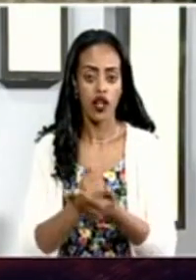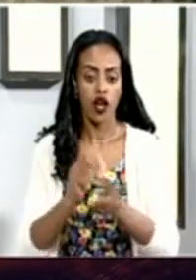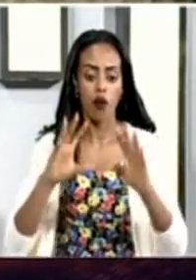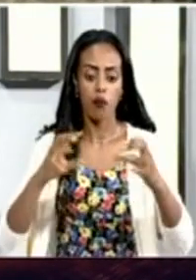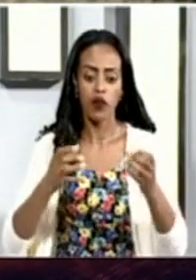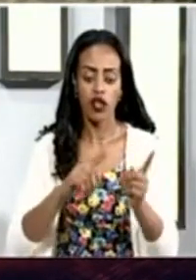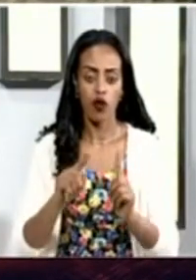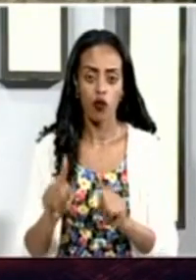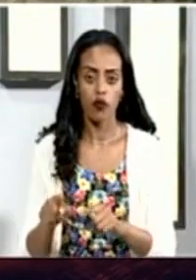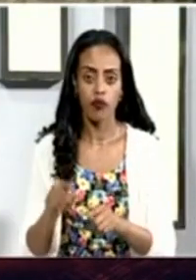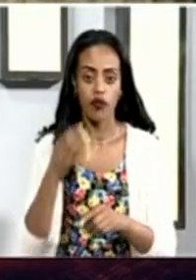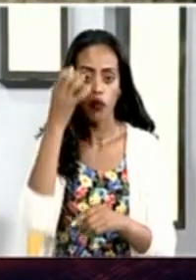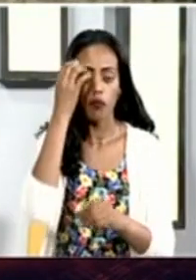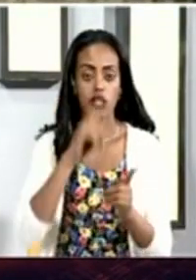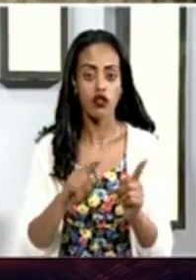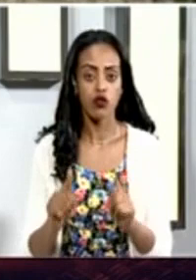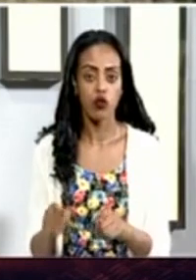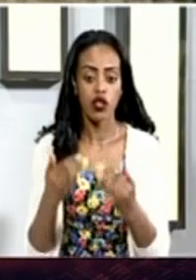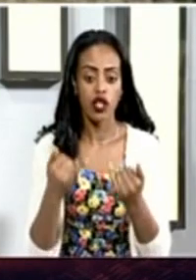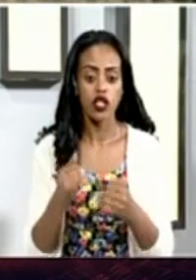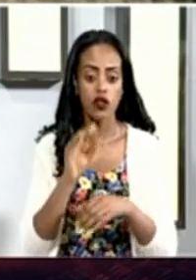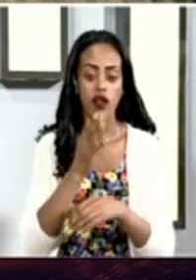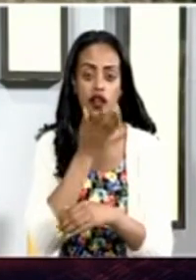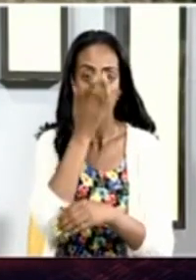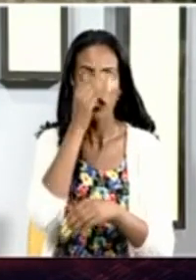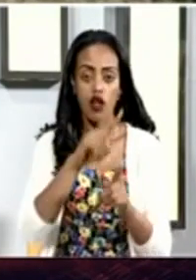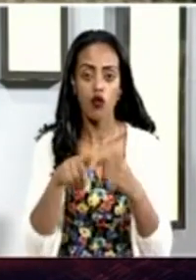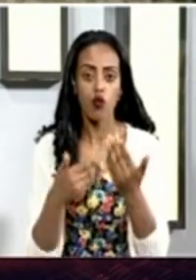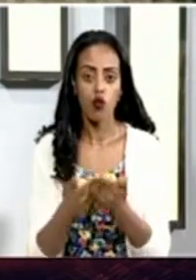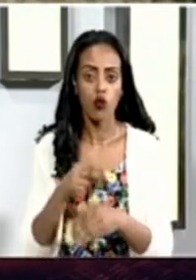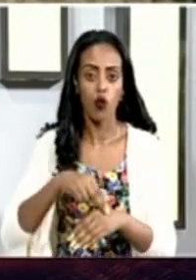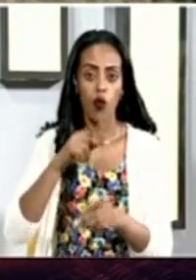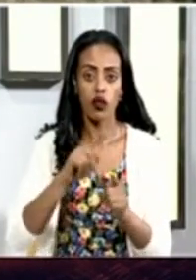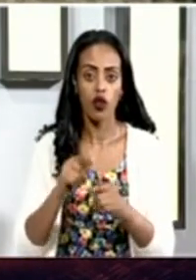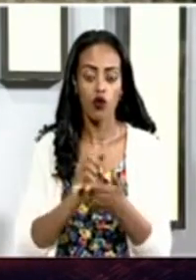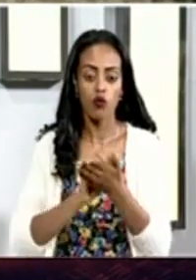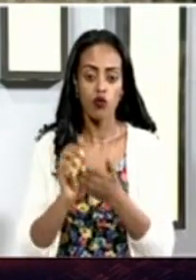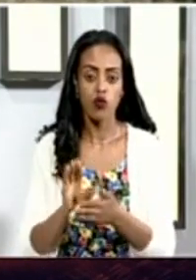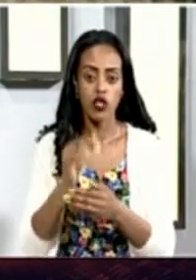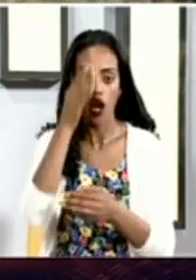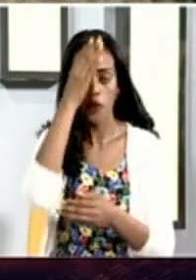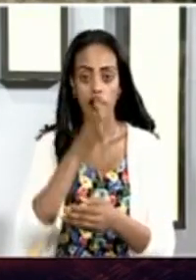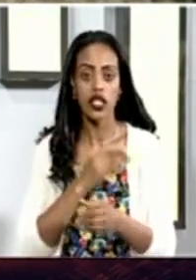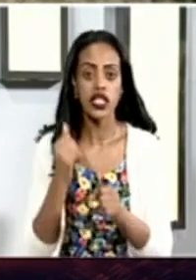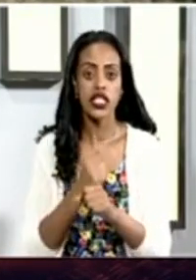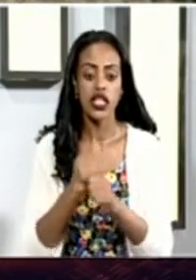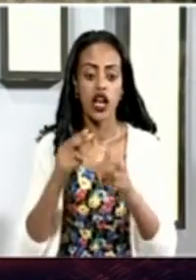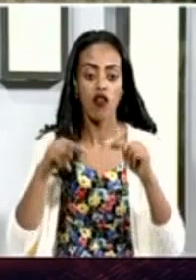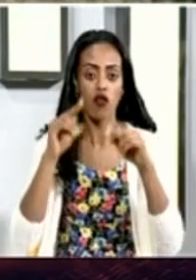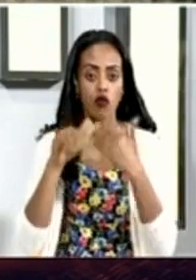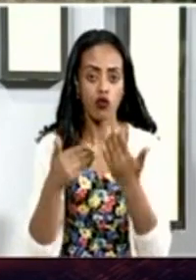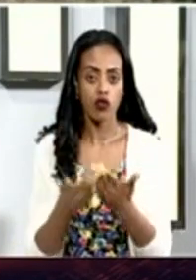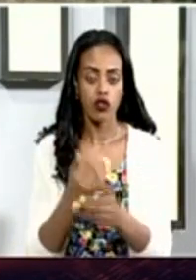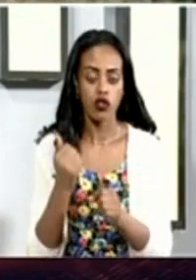ኩለይ መንግስቲ እውን ህዝበ ክርስትያን እውን ካልኦት እምነት ተቋማት እውን ኣብ ልዕሊ ብፁእ ቅዱስ ኣባታችን ዝስራሕ ፋውንዴሽን ኣስተዋፅኦ